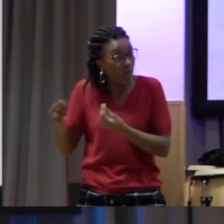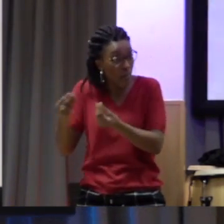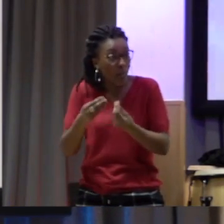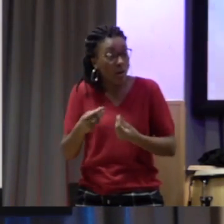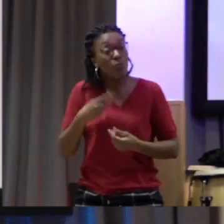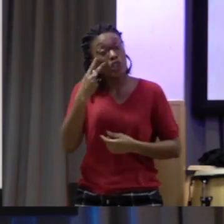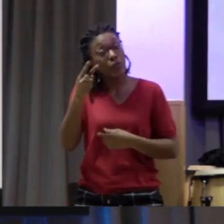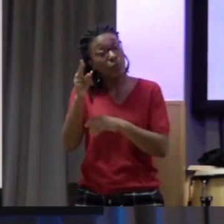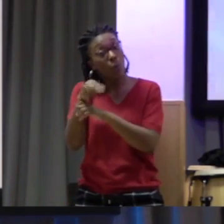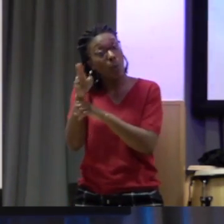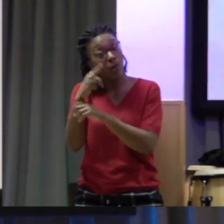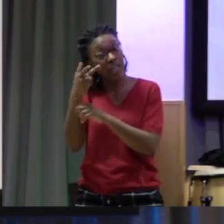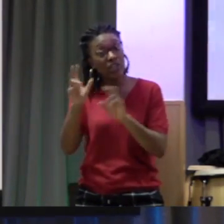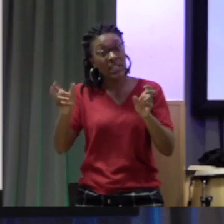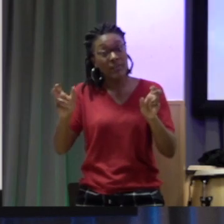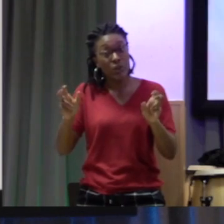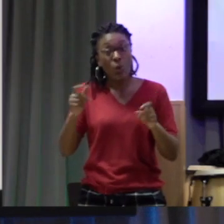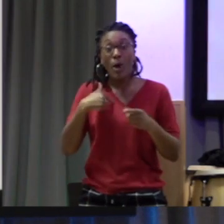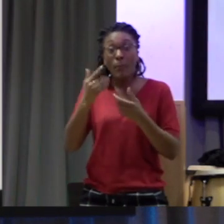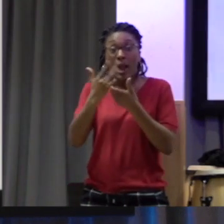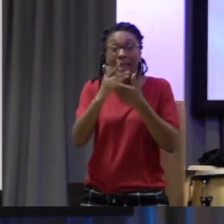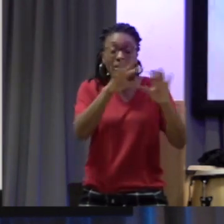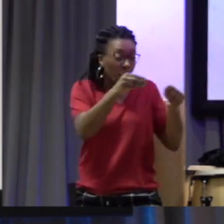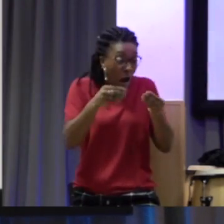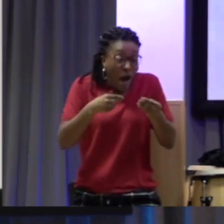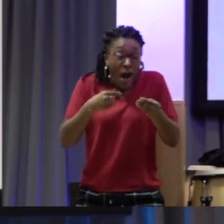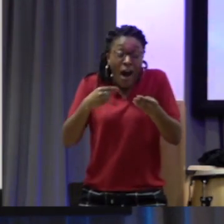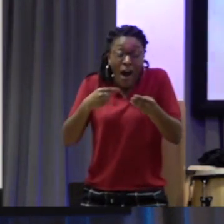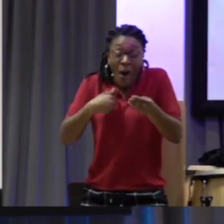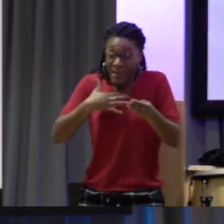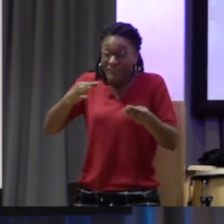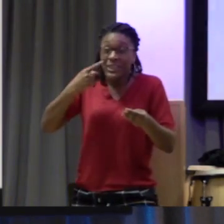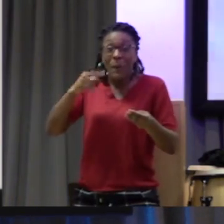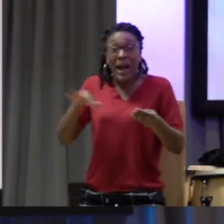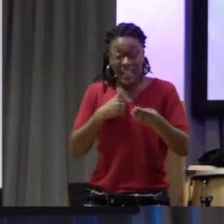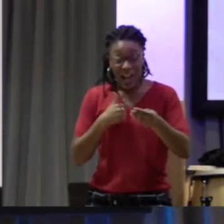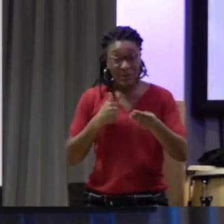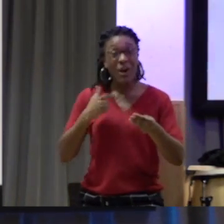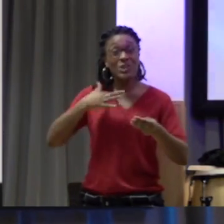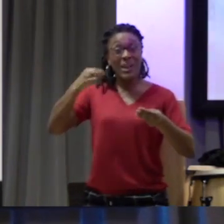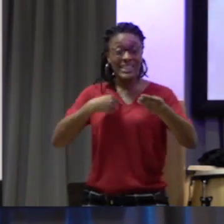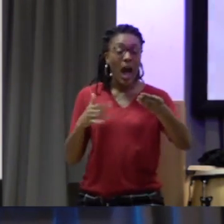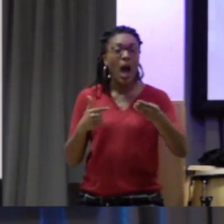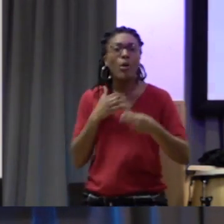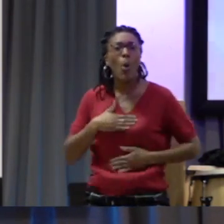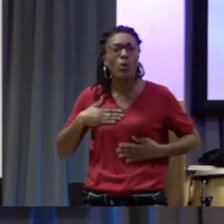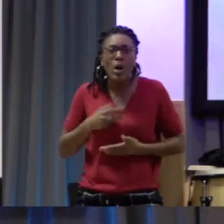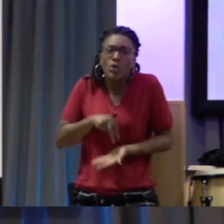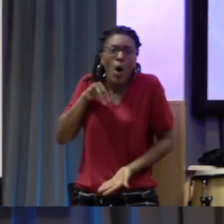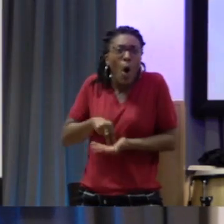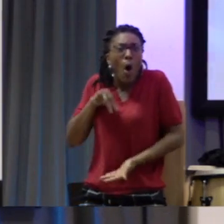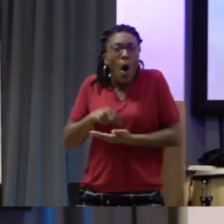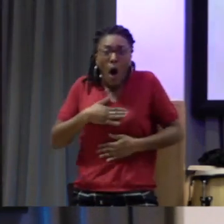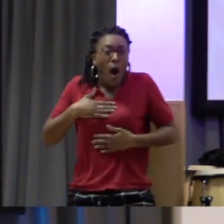le reportage, les personnes qui ont été invitées étaient d'un enthousiasme à l'idée qu'ils seront dans la